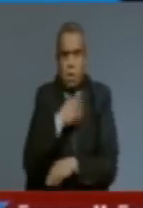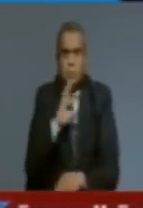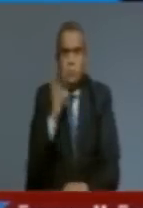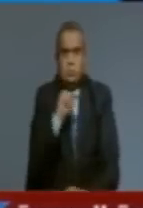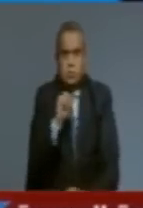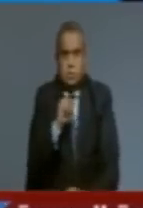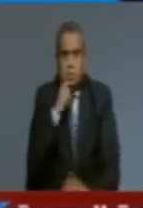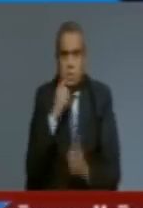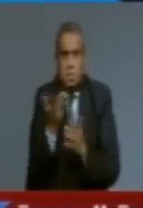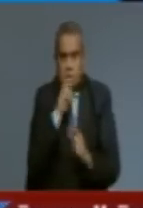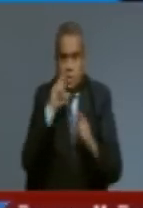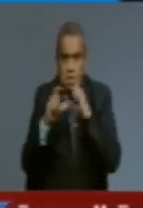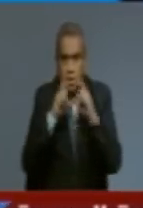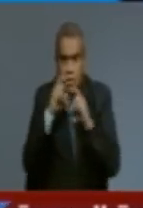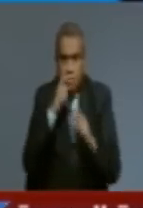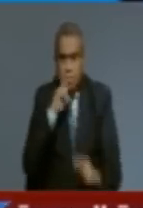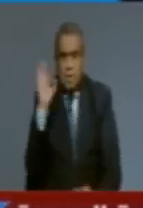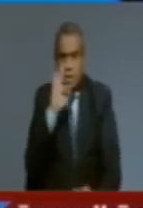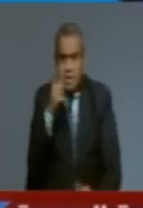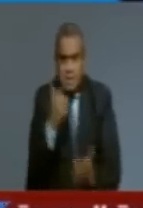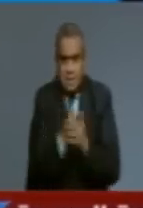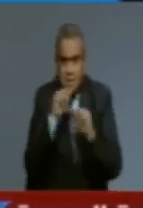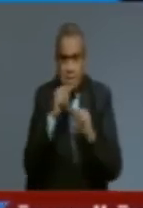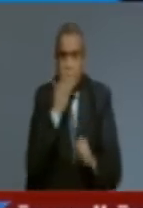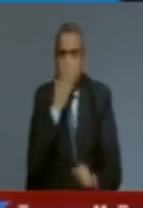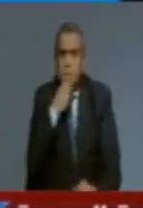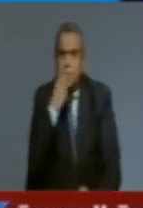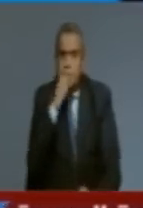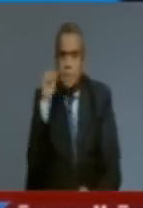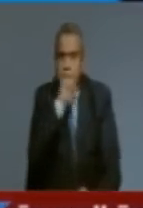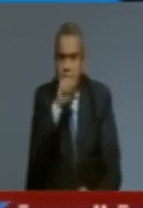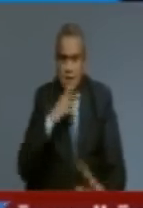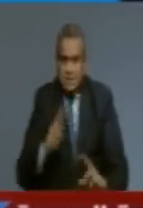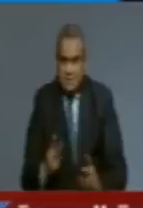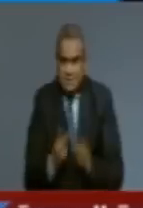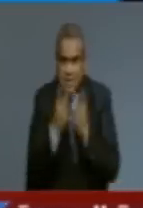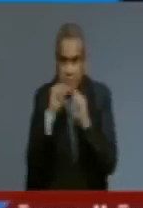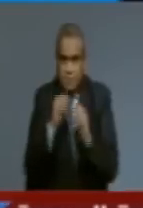فالبند الثالث المهم للبنك بريكس للتنمية هو